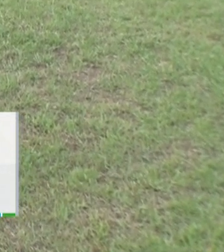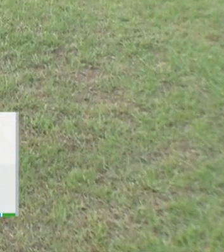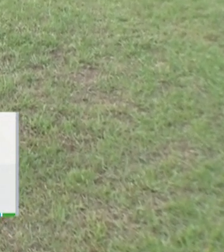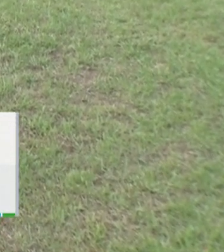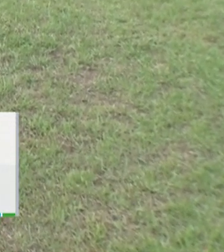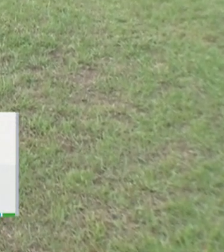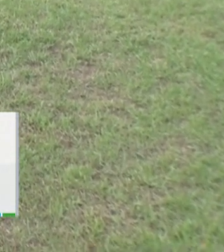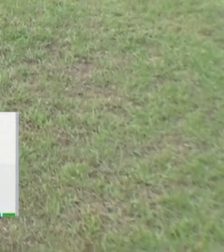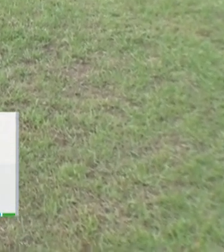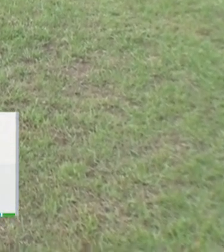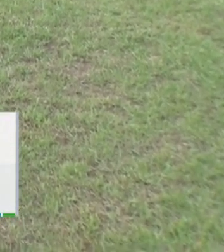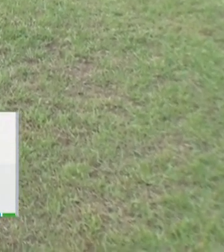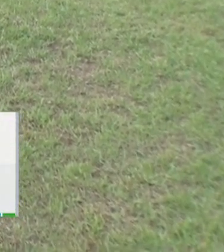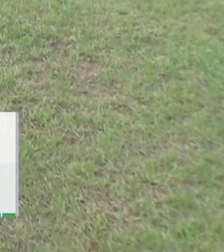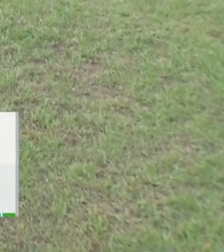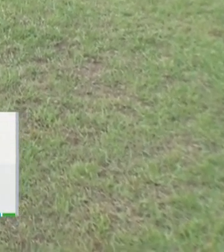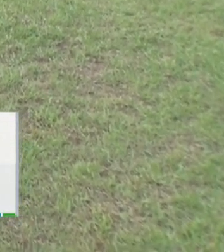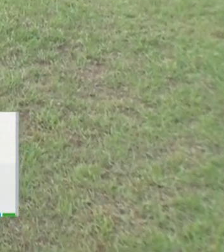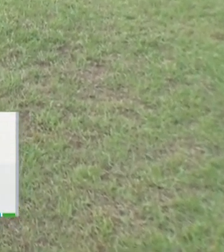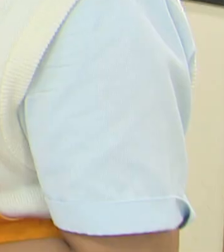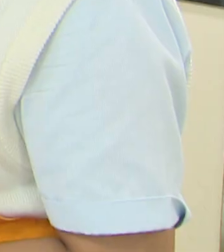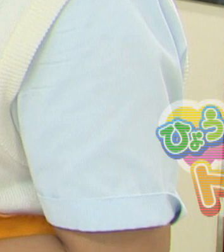出たくなりますよね。